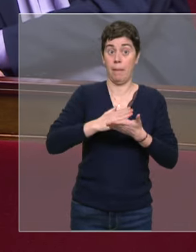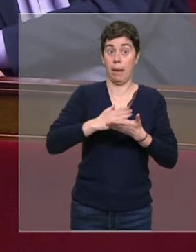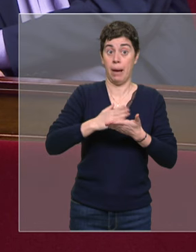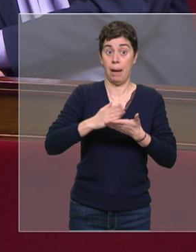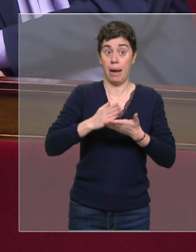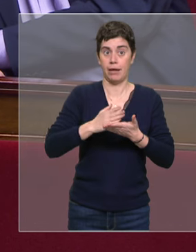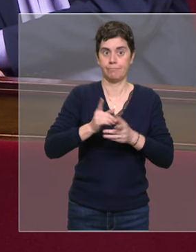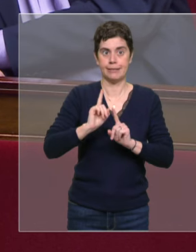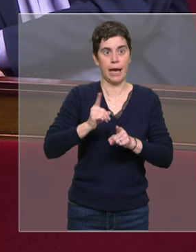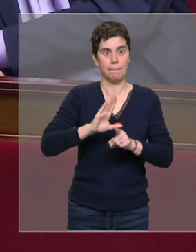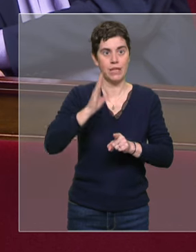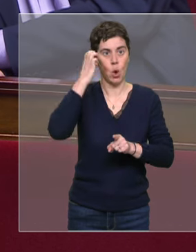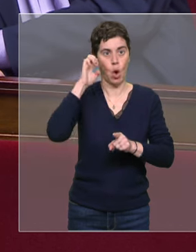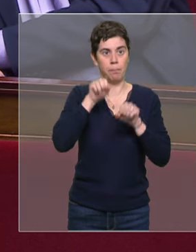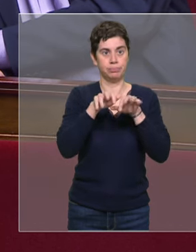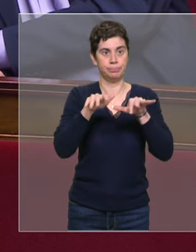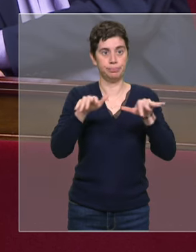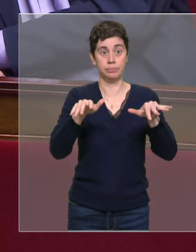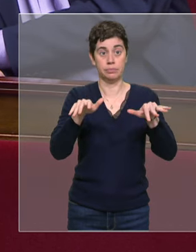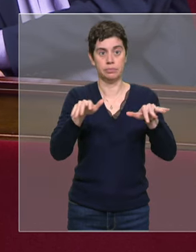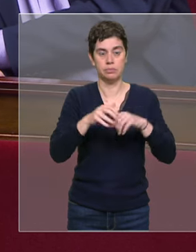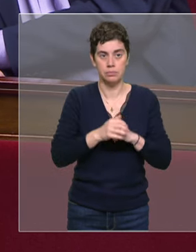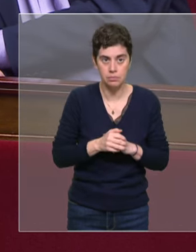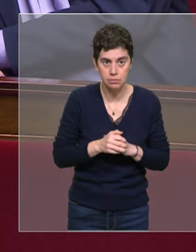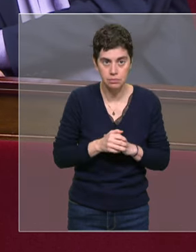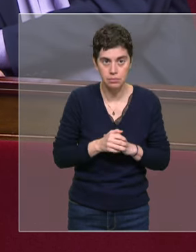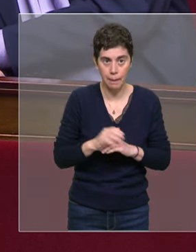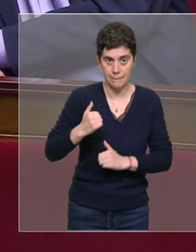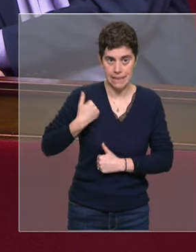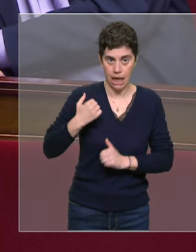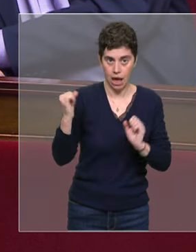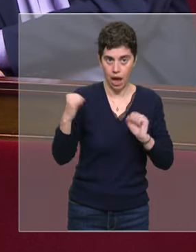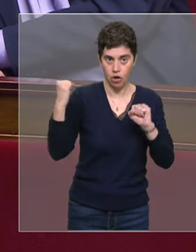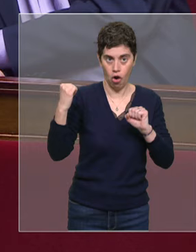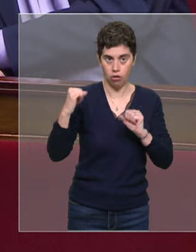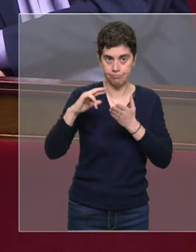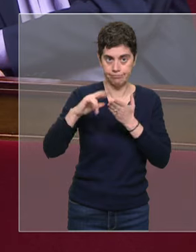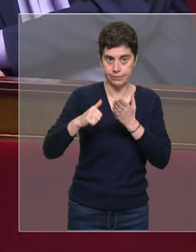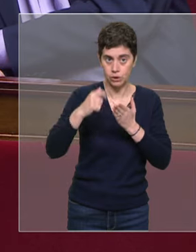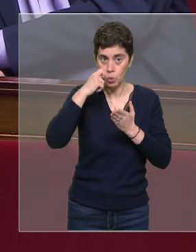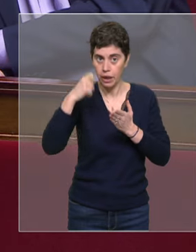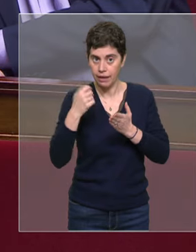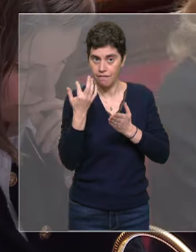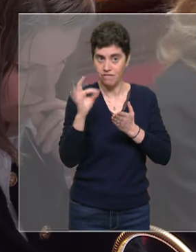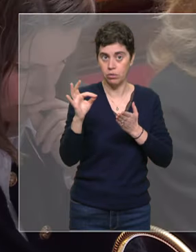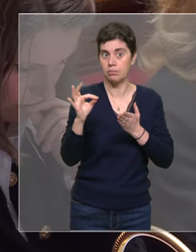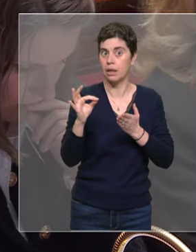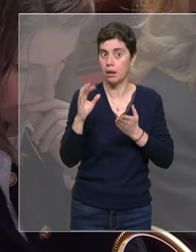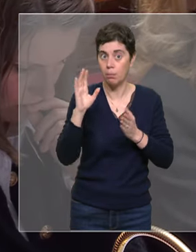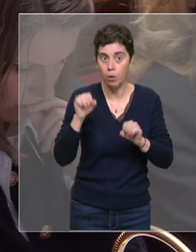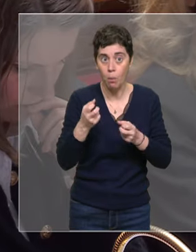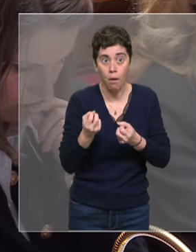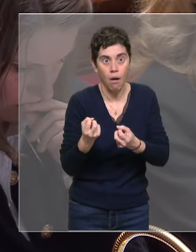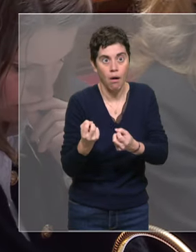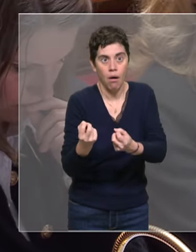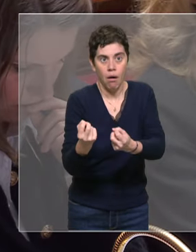à brève échéance, après la signature d'un accord militaire entre la France et l'Ukraine, lourdes conséquences. Nous